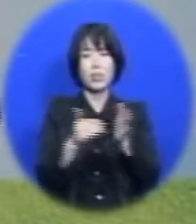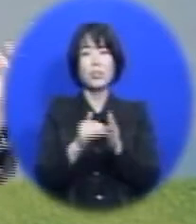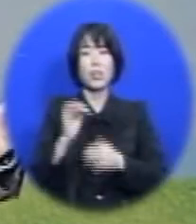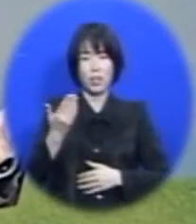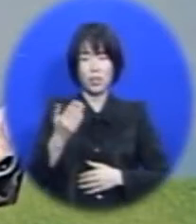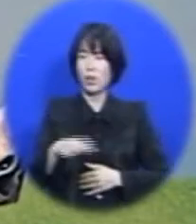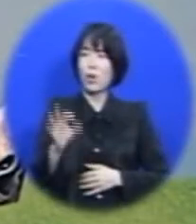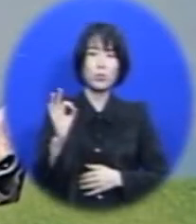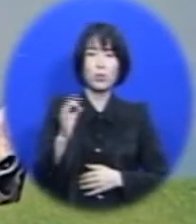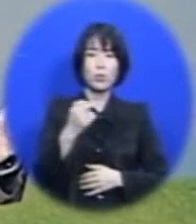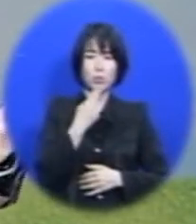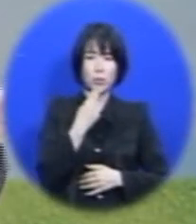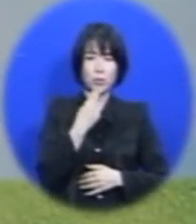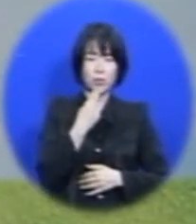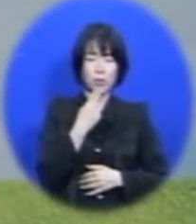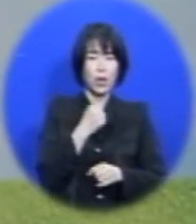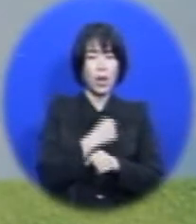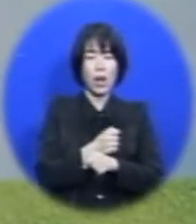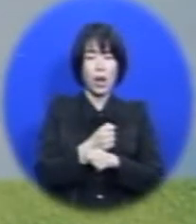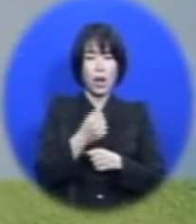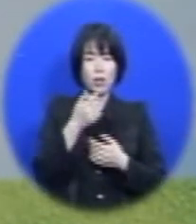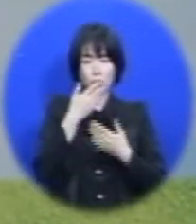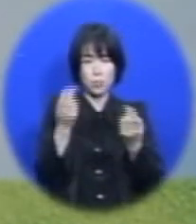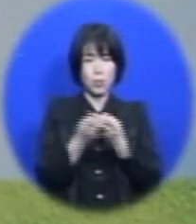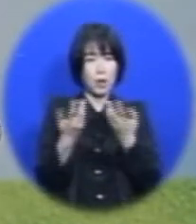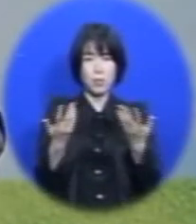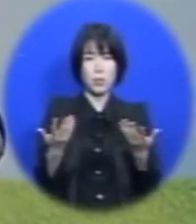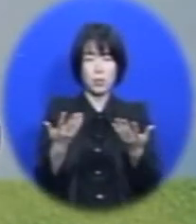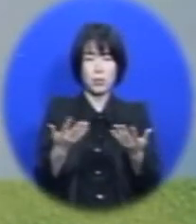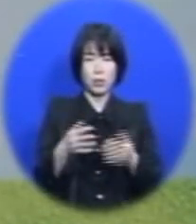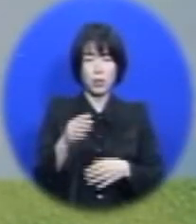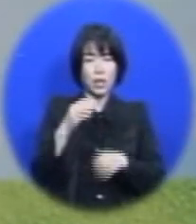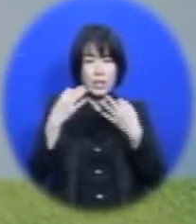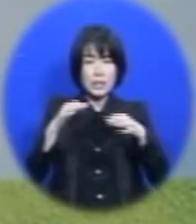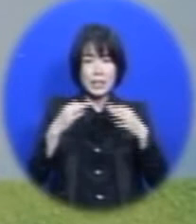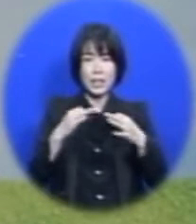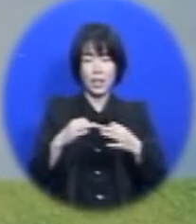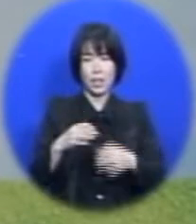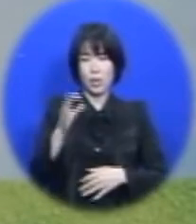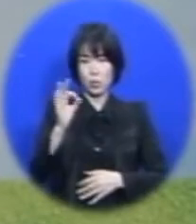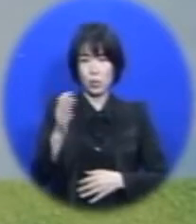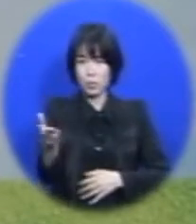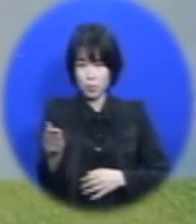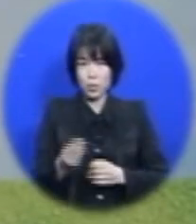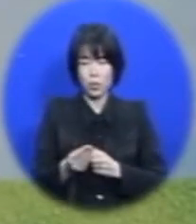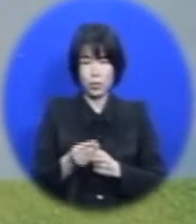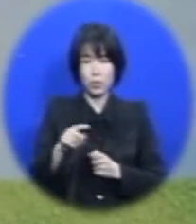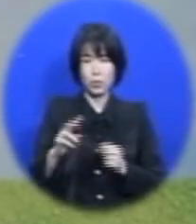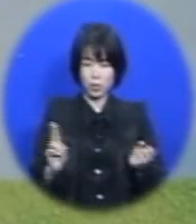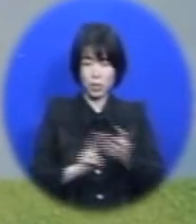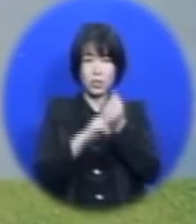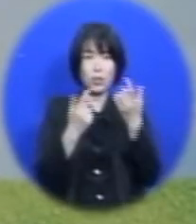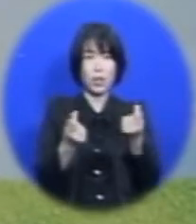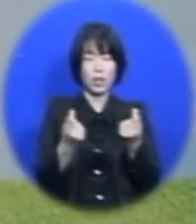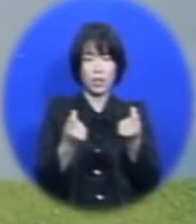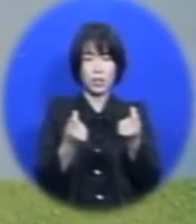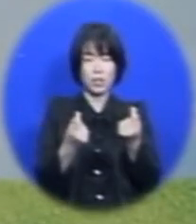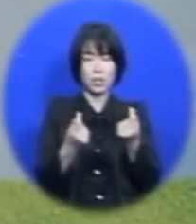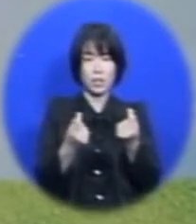돈은 없습니다. 할 수 없이 은행에 융자를 부탁을 해서 그것도 기적과 같이 융자가 되는